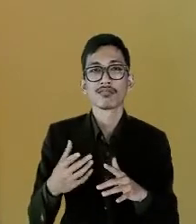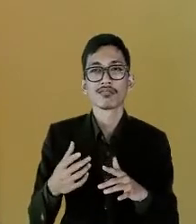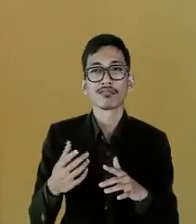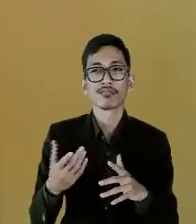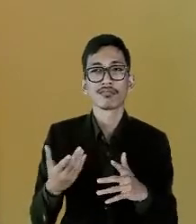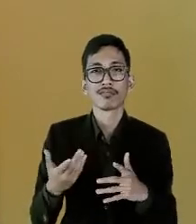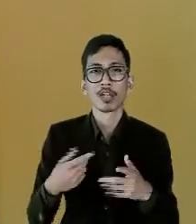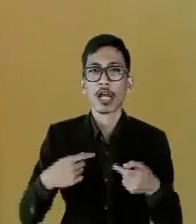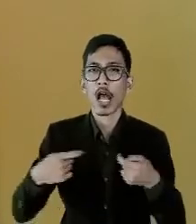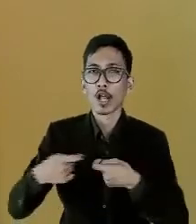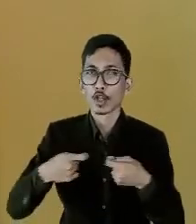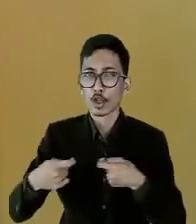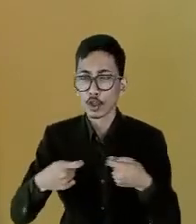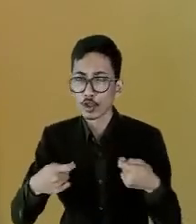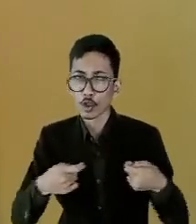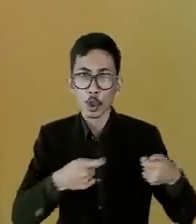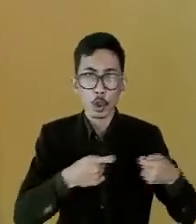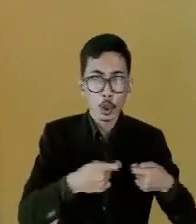Bisa kita kendalikan,